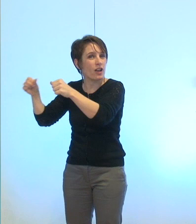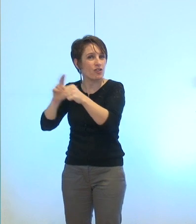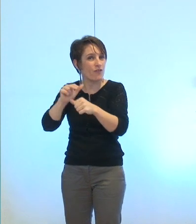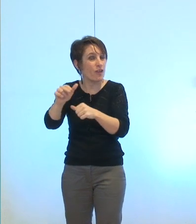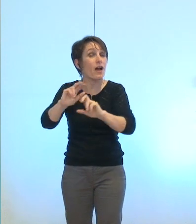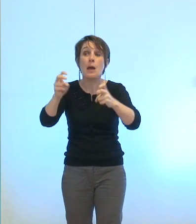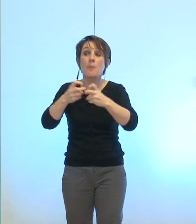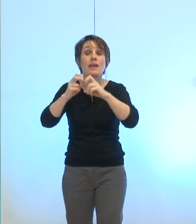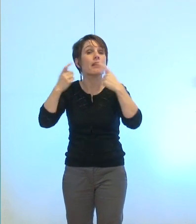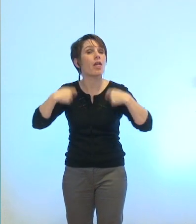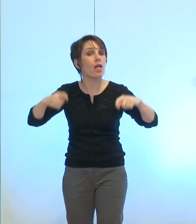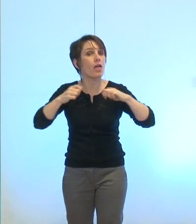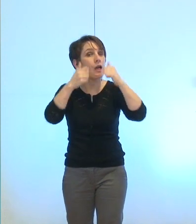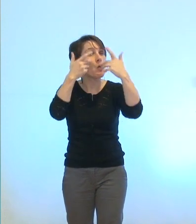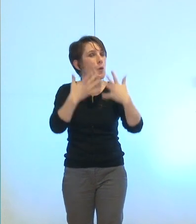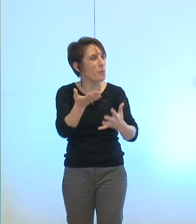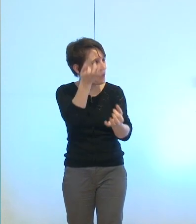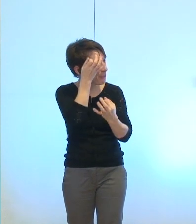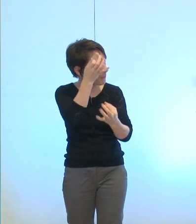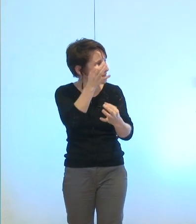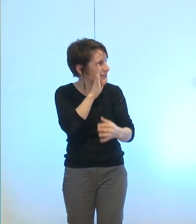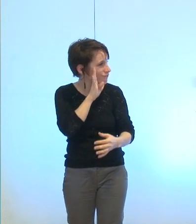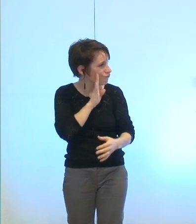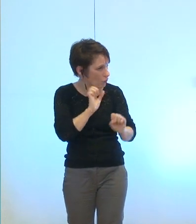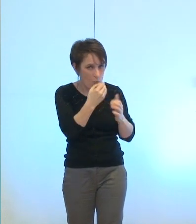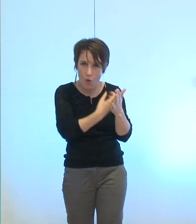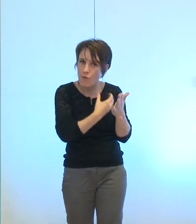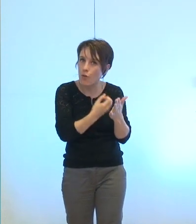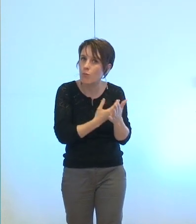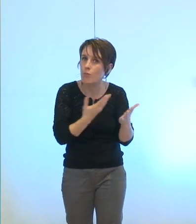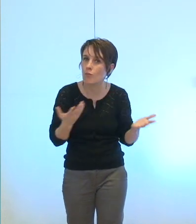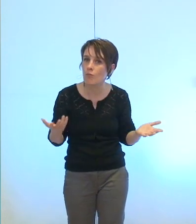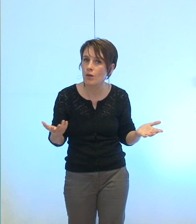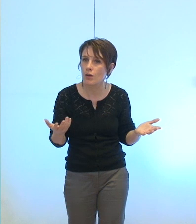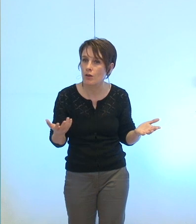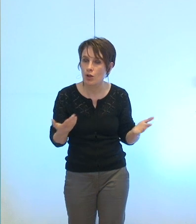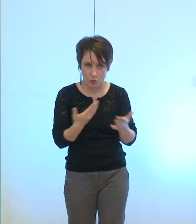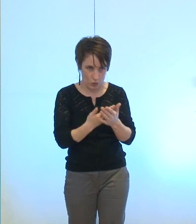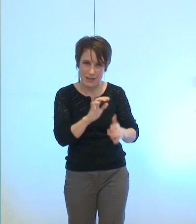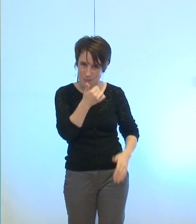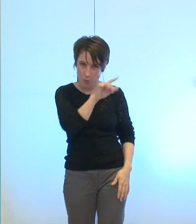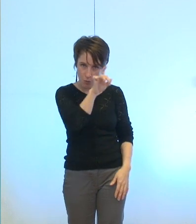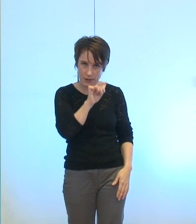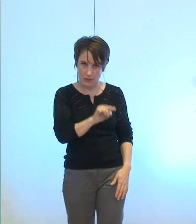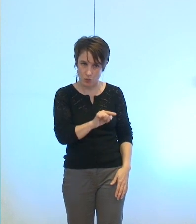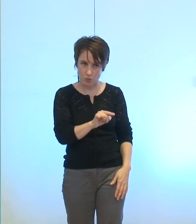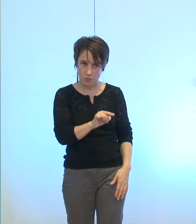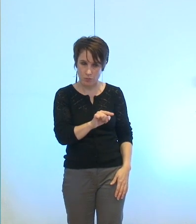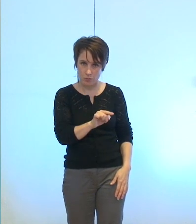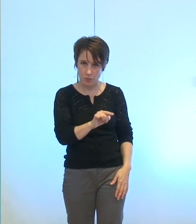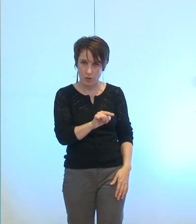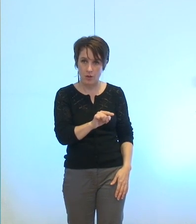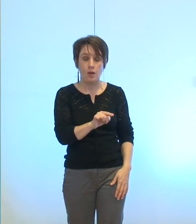nouveau dispositif murement réfléchi et donc c'est la première de mes questions combien va